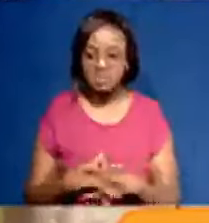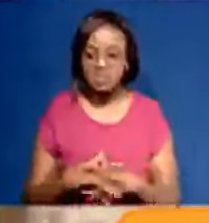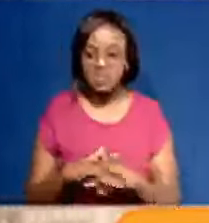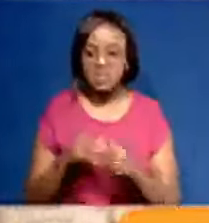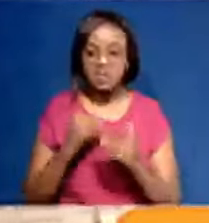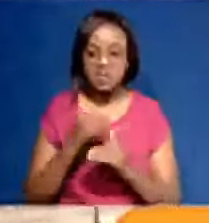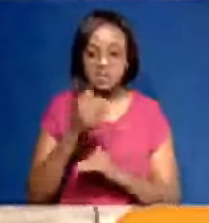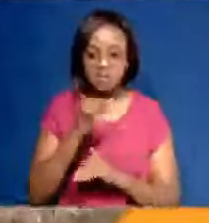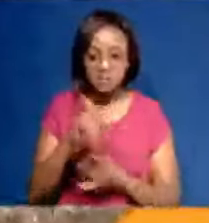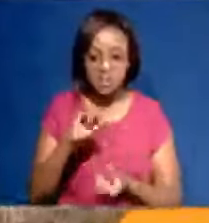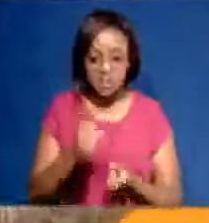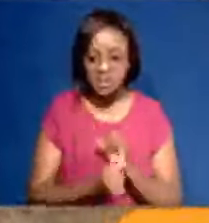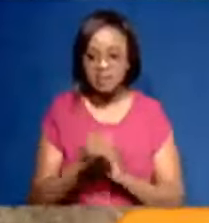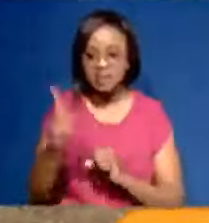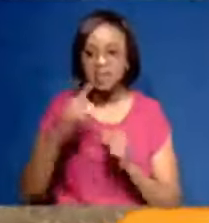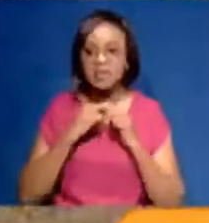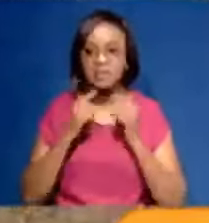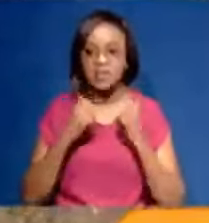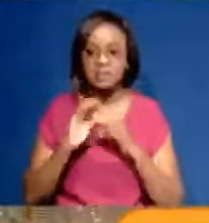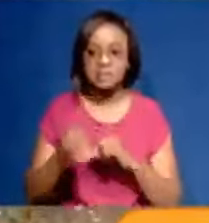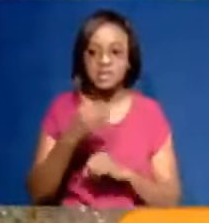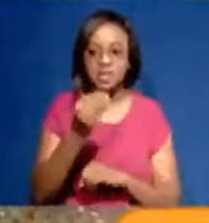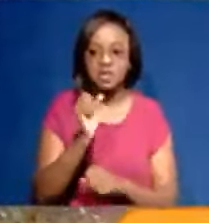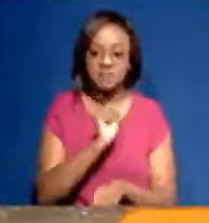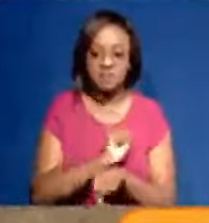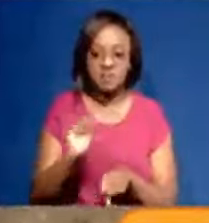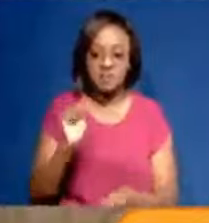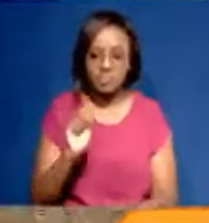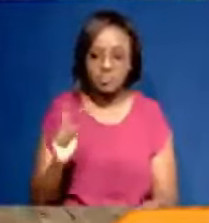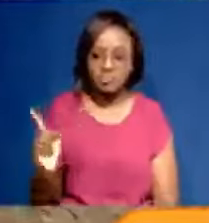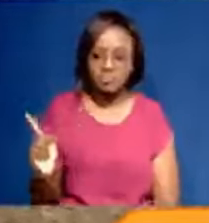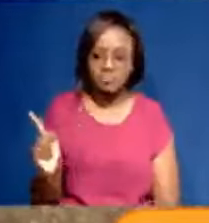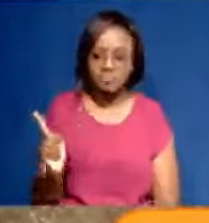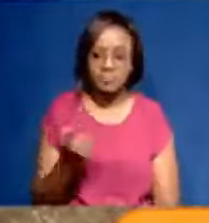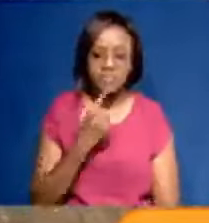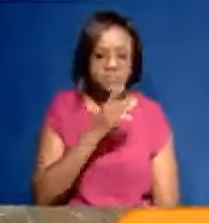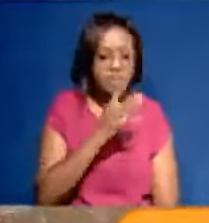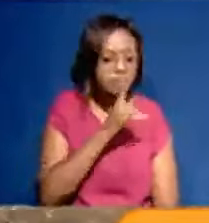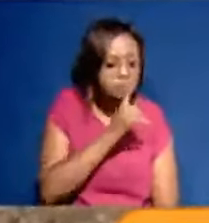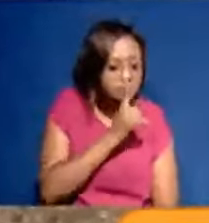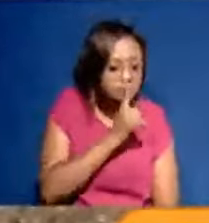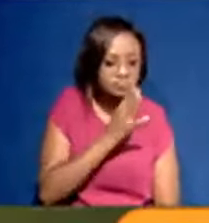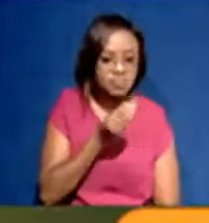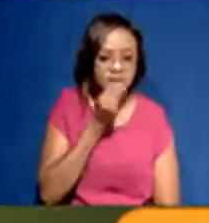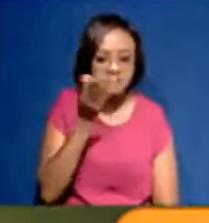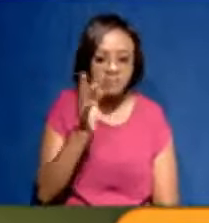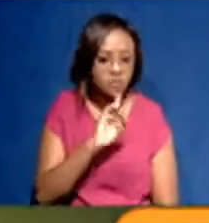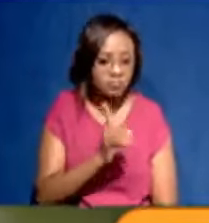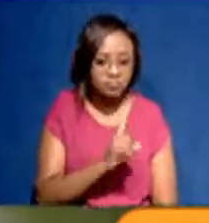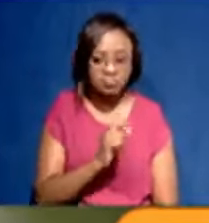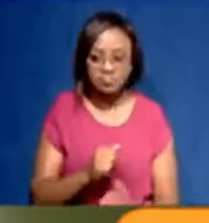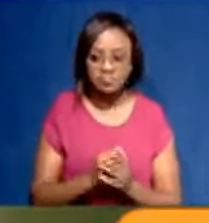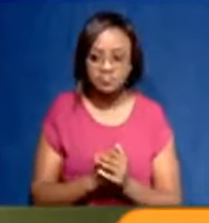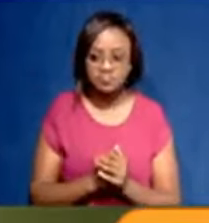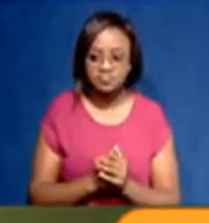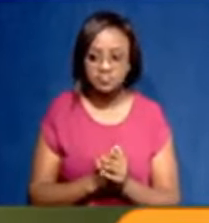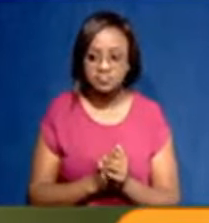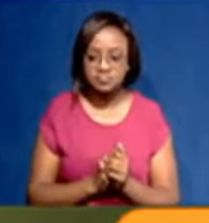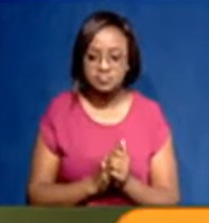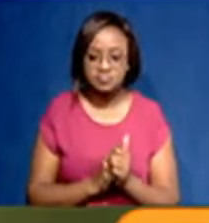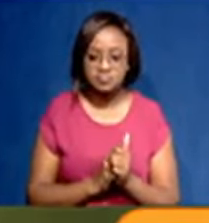hicho, mhubiri alimpa mtoto Kerubo shilingi 5 ili asiseme yaliyofanyika. Alipomchukia